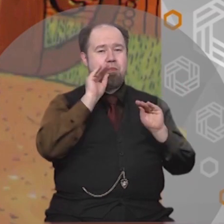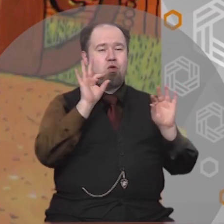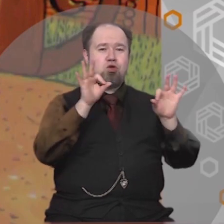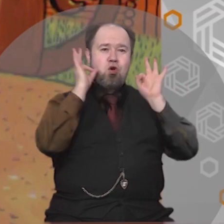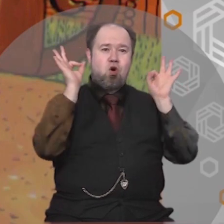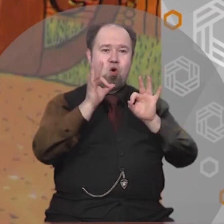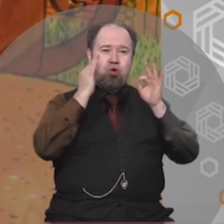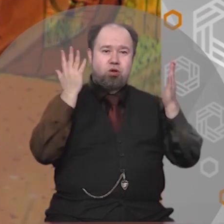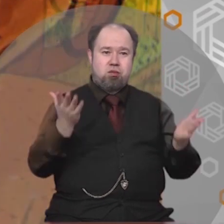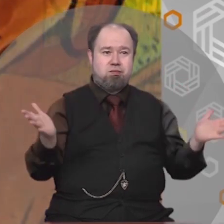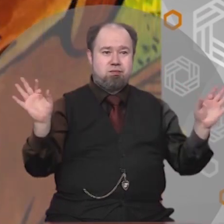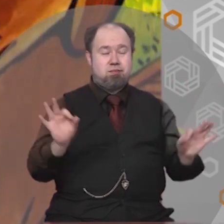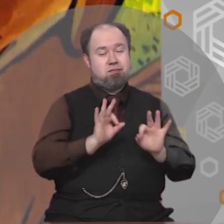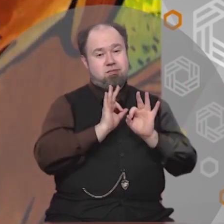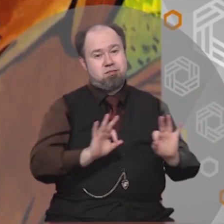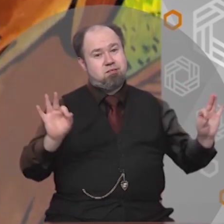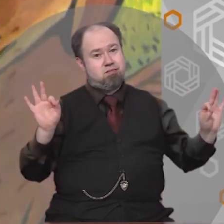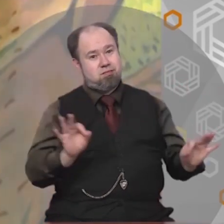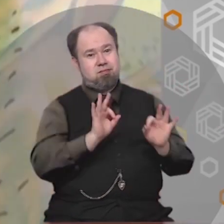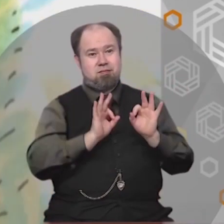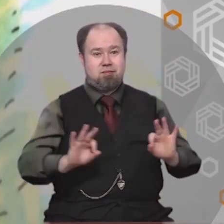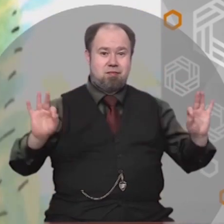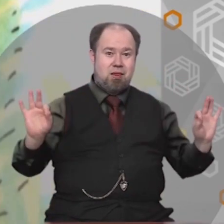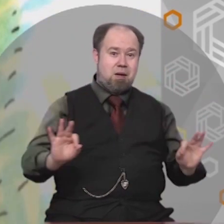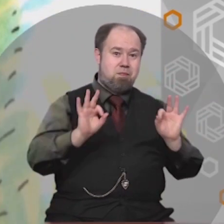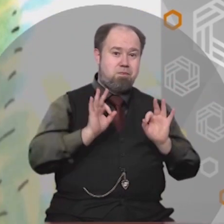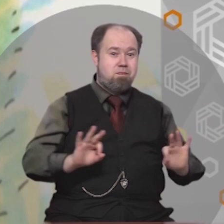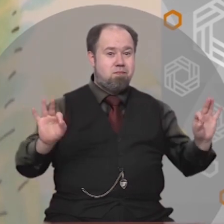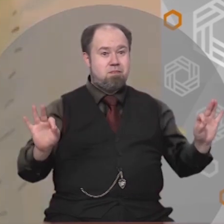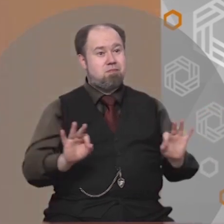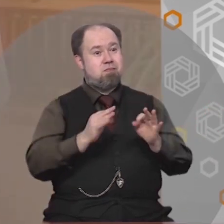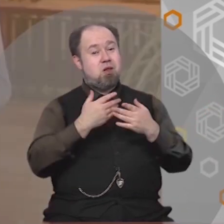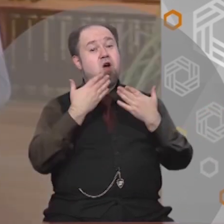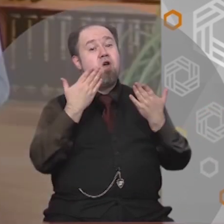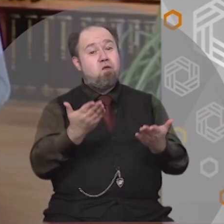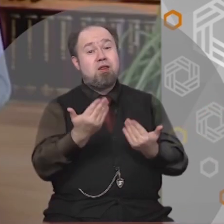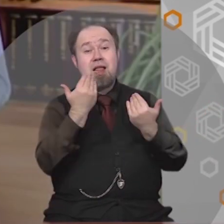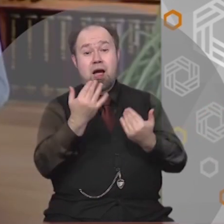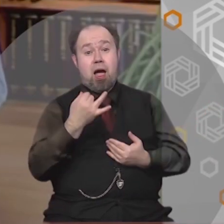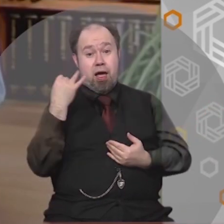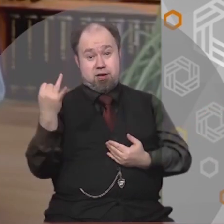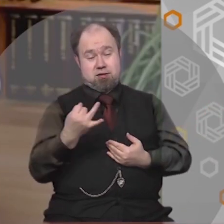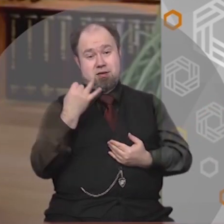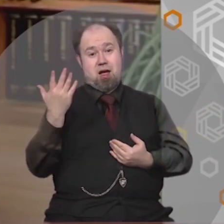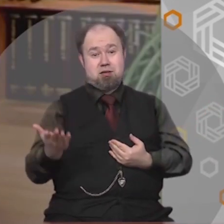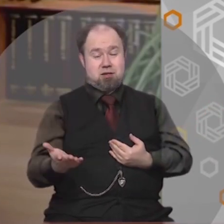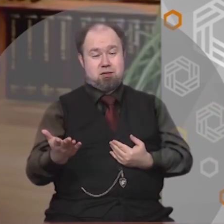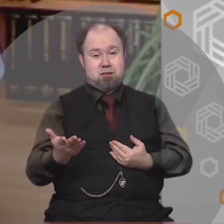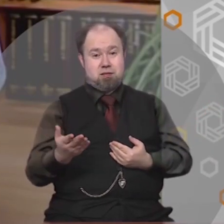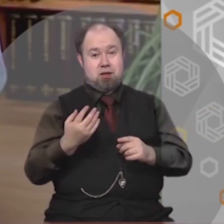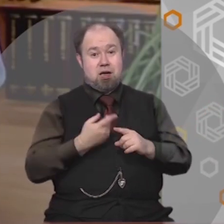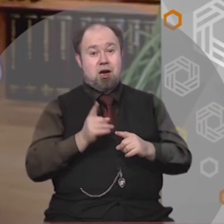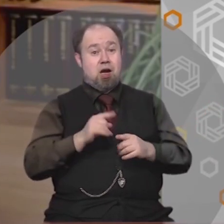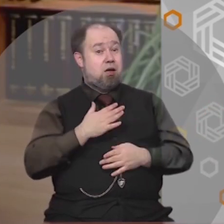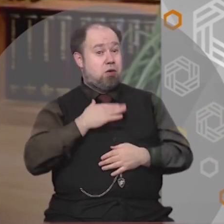кот, или наоборот, мяу. Вот такая сказка, друзья.